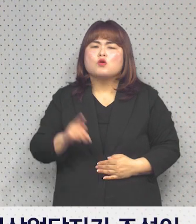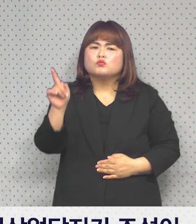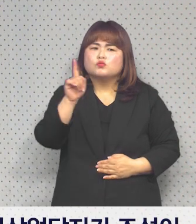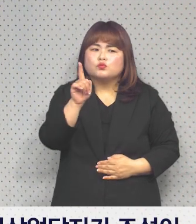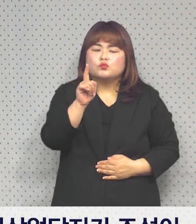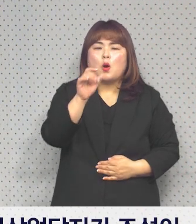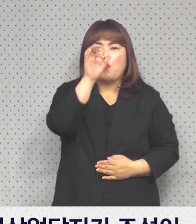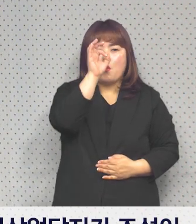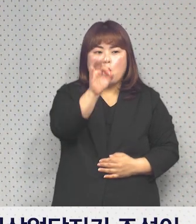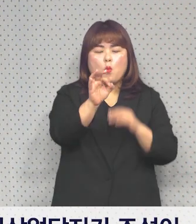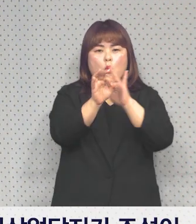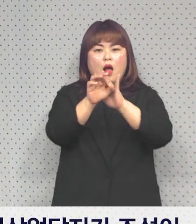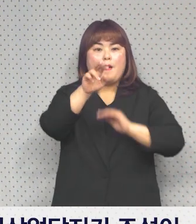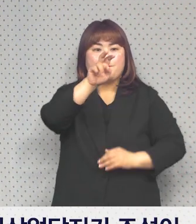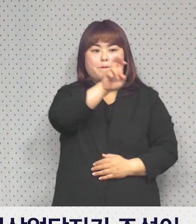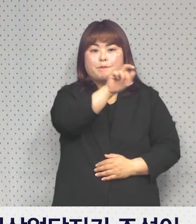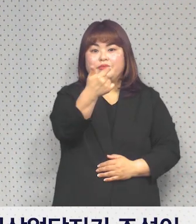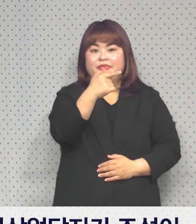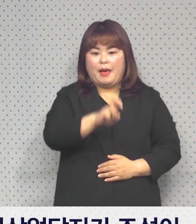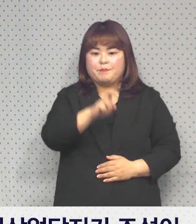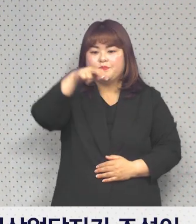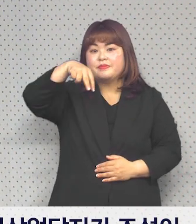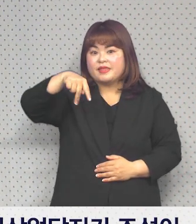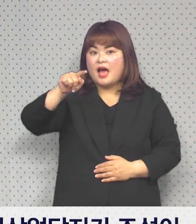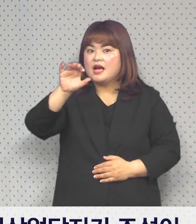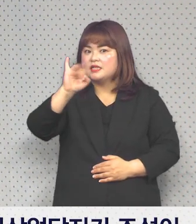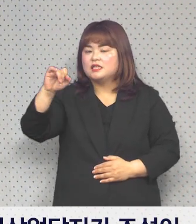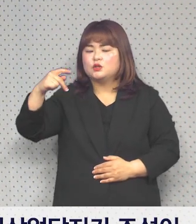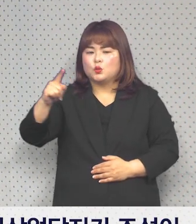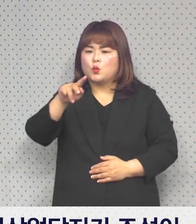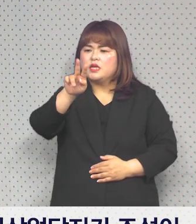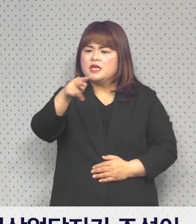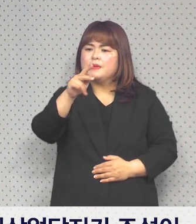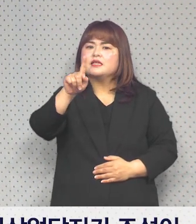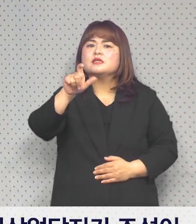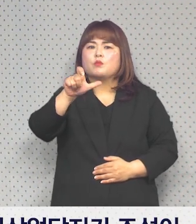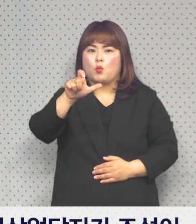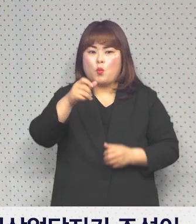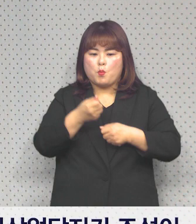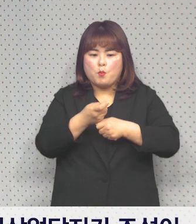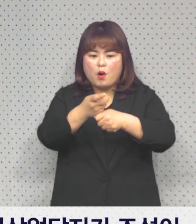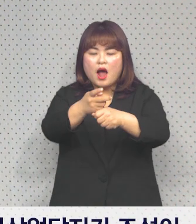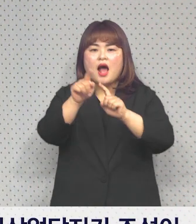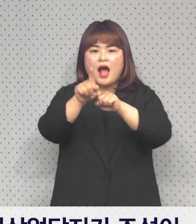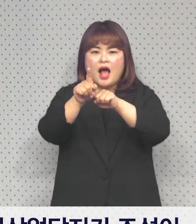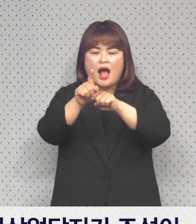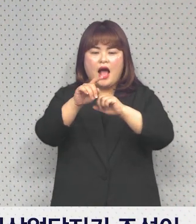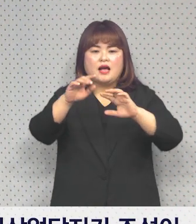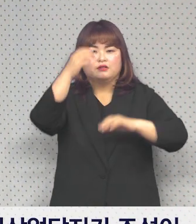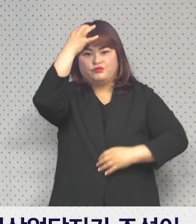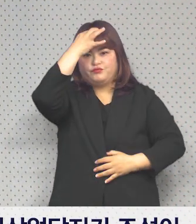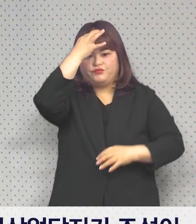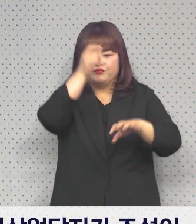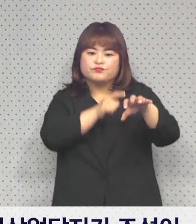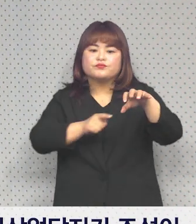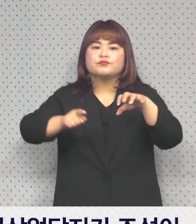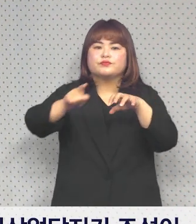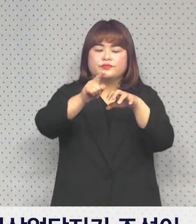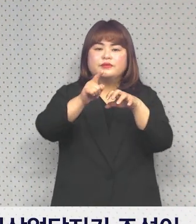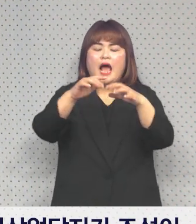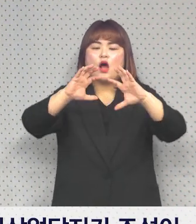용인 처인군 남사 이동읍 215만 평에 첨단 시스템 반도체